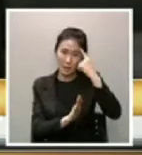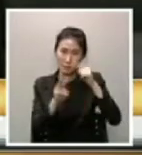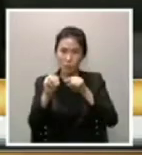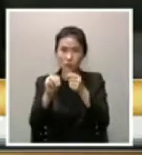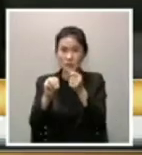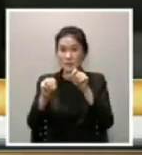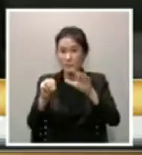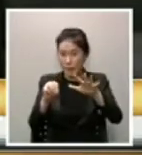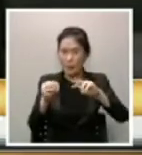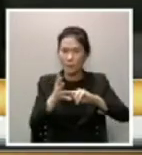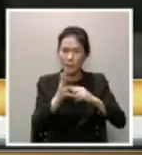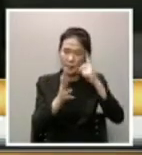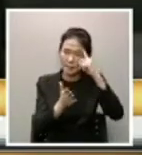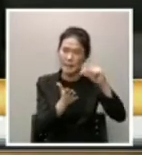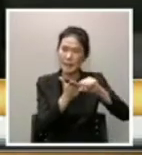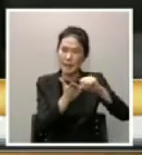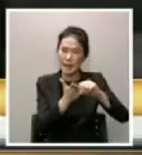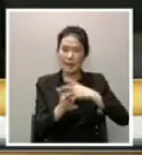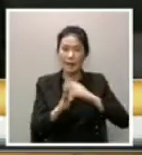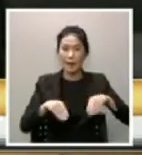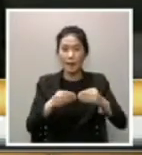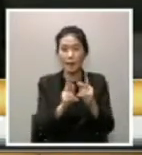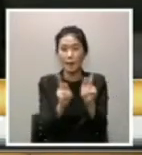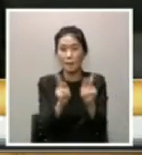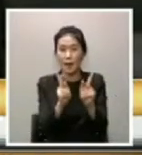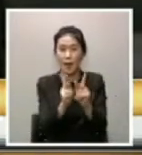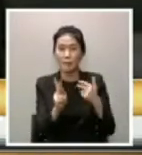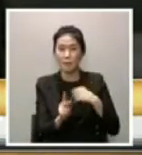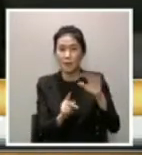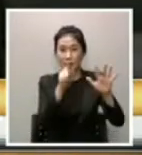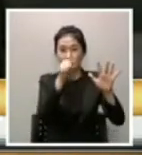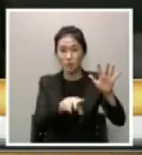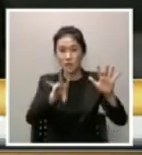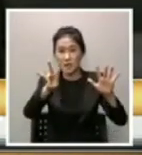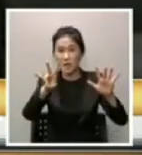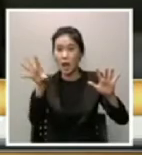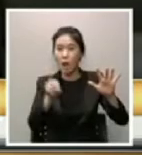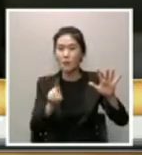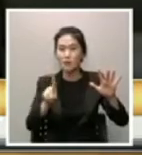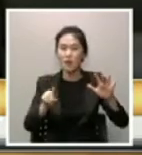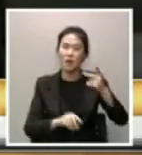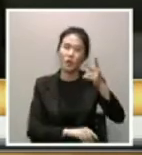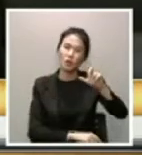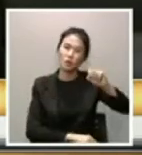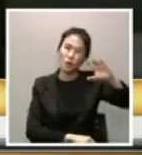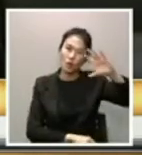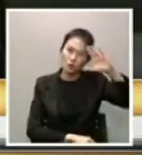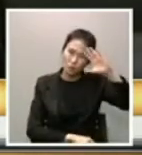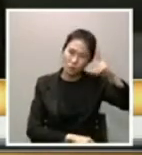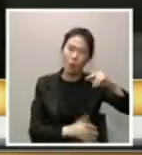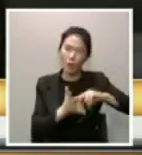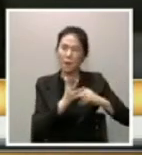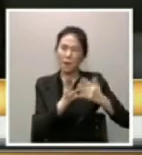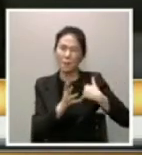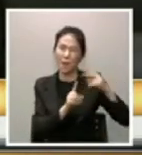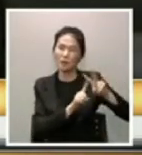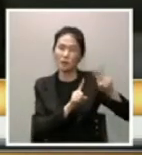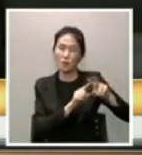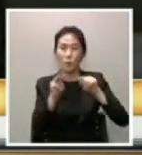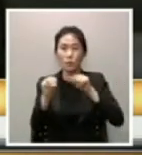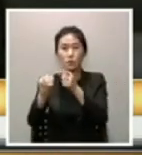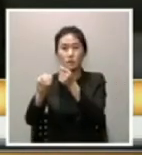15ที่แก้ไขให้คณะกรรมการสรรหา5ใน7มีที่มาที่ยึดโยงกับคสช.ก็จะเจอด่านที่2ครับในมา